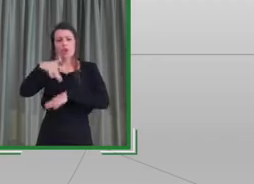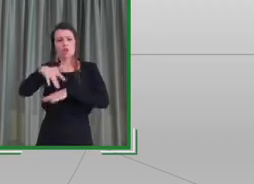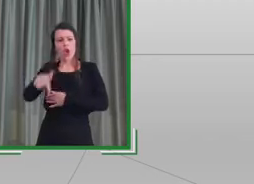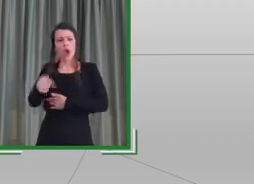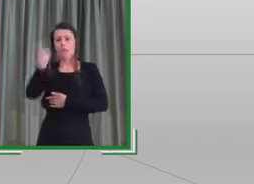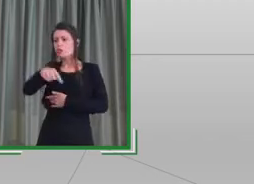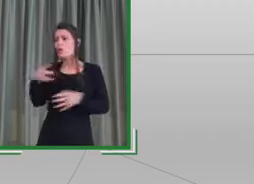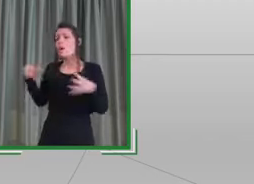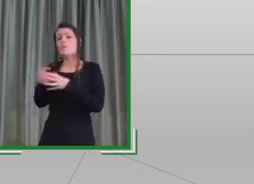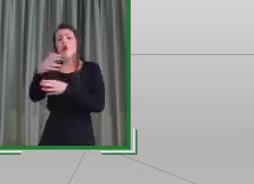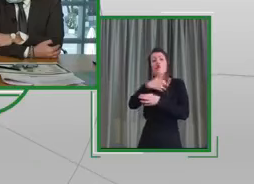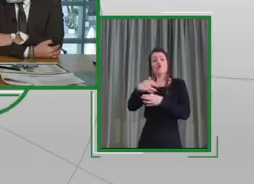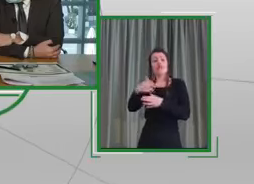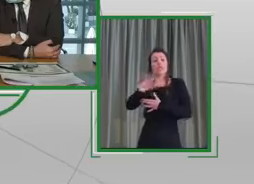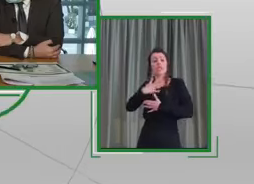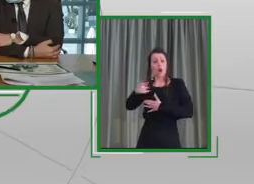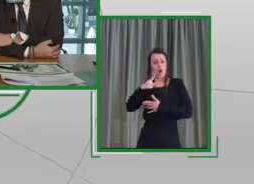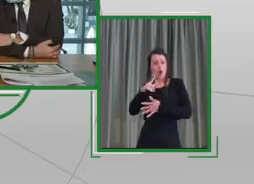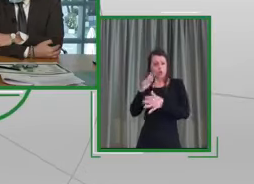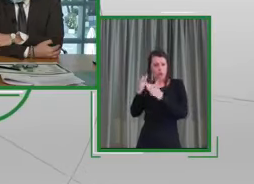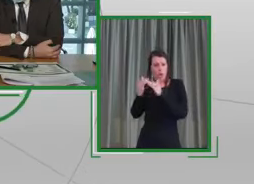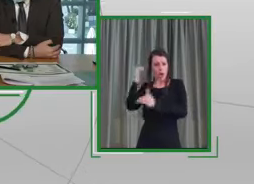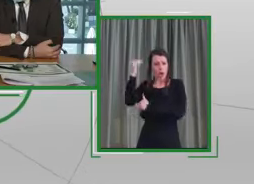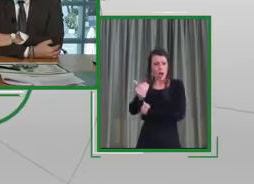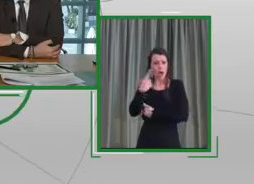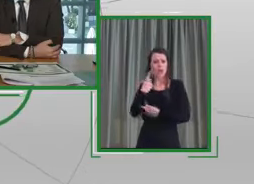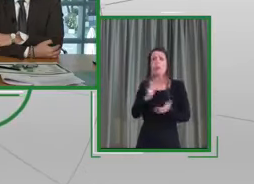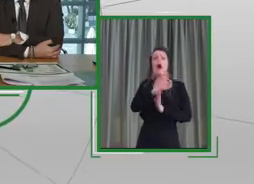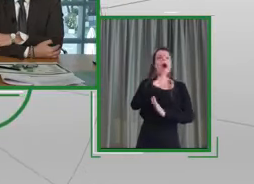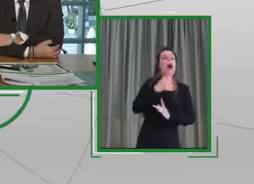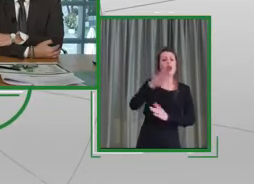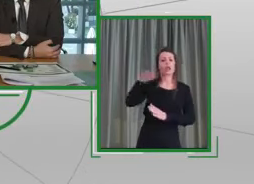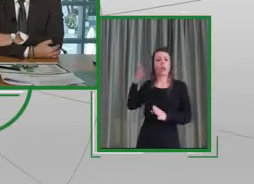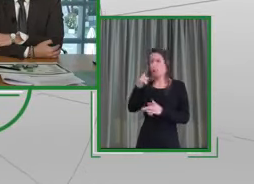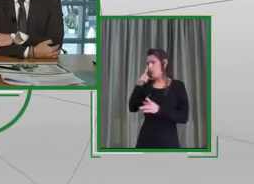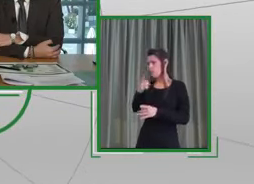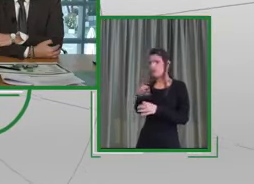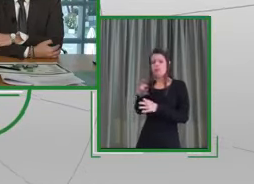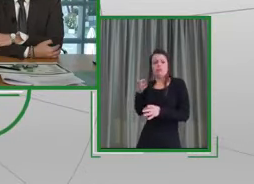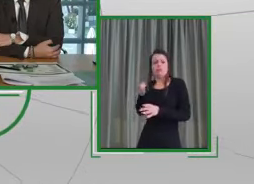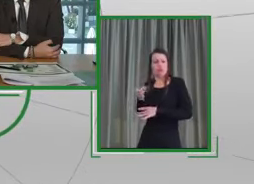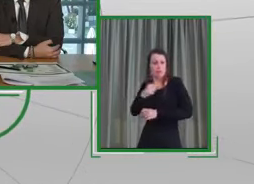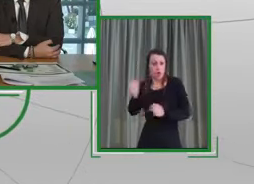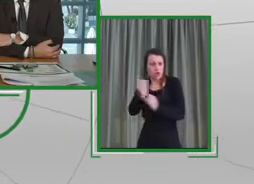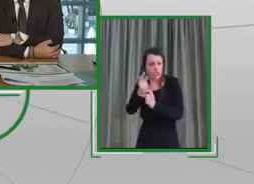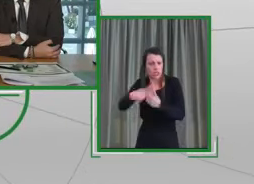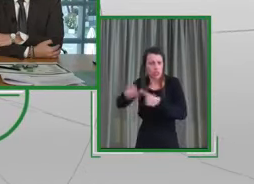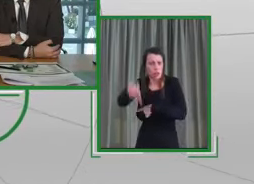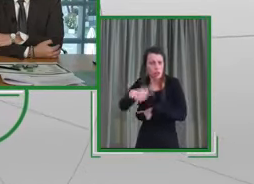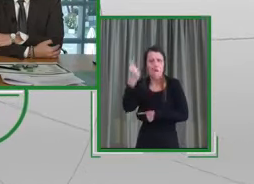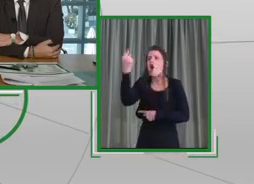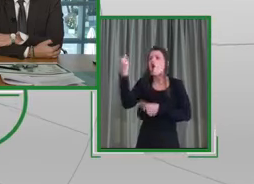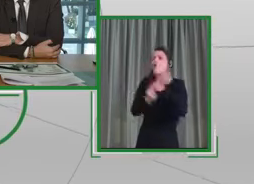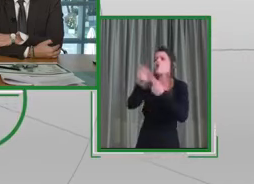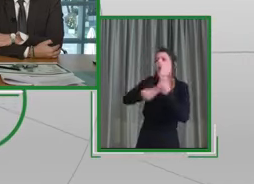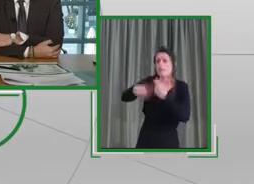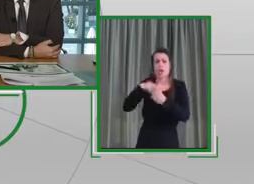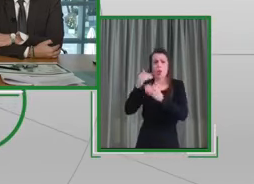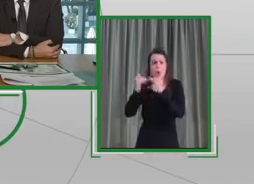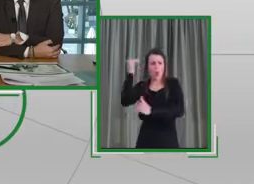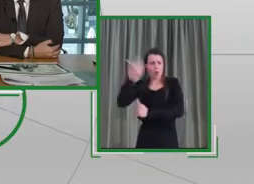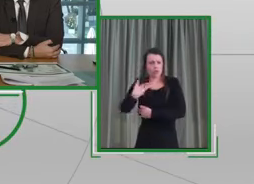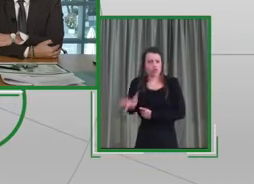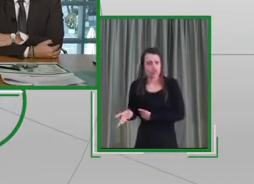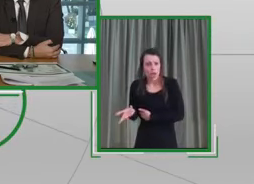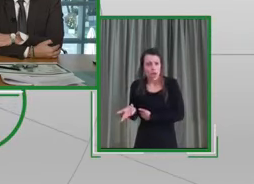oltre quello dell'economia vengano delle indicazioni utili per poter affrontare questa che noi abbiamo chiamato la